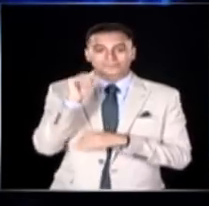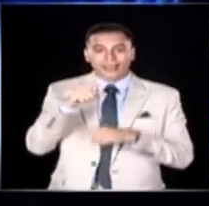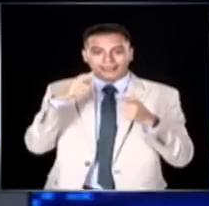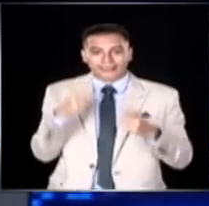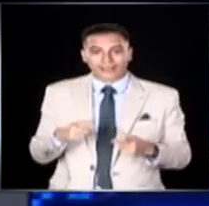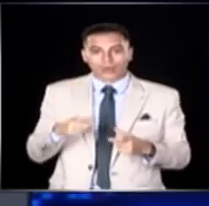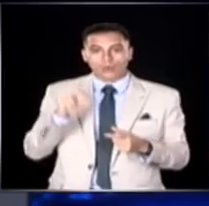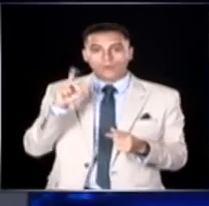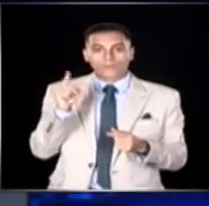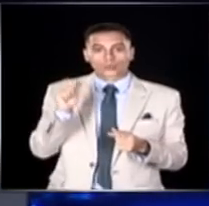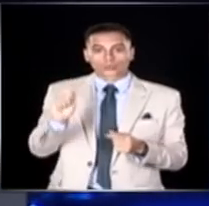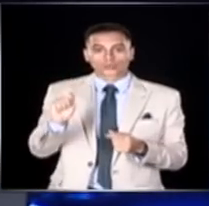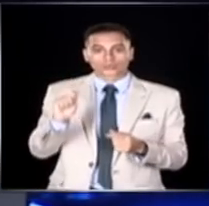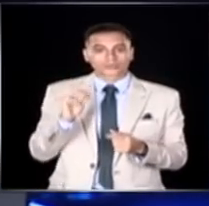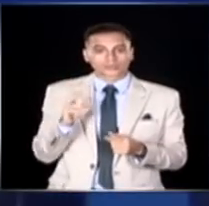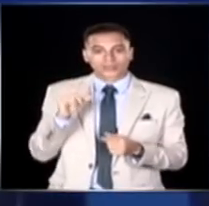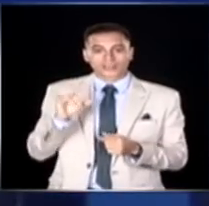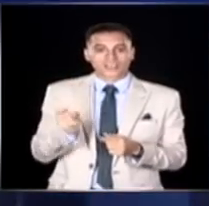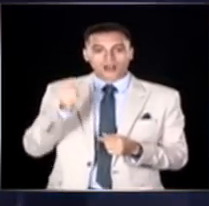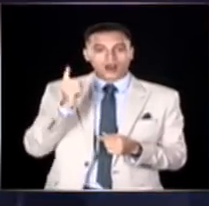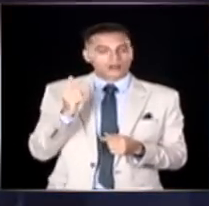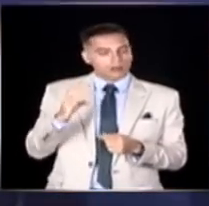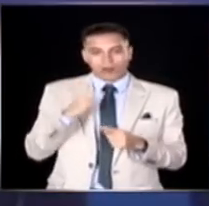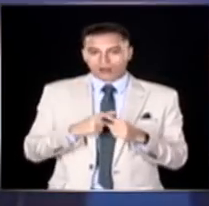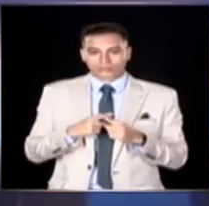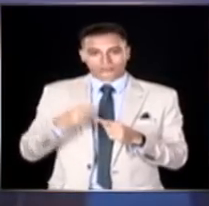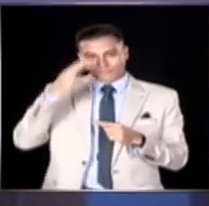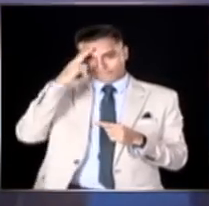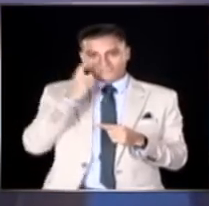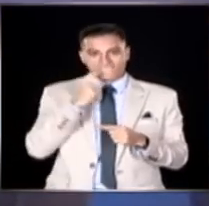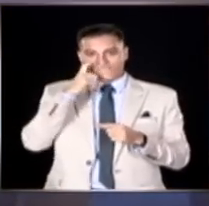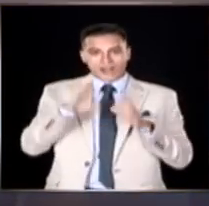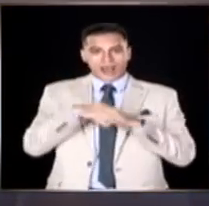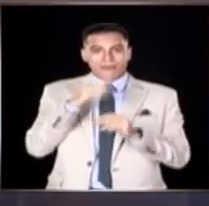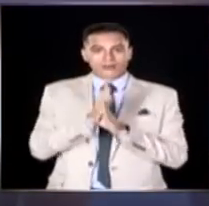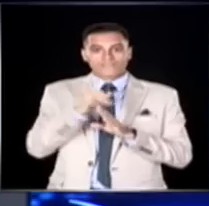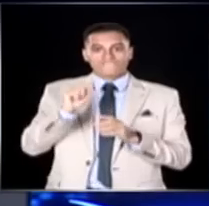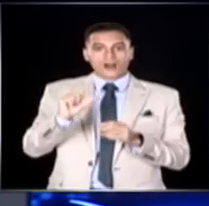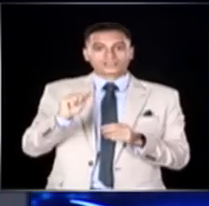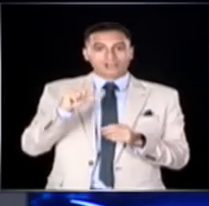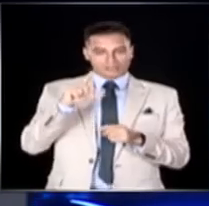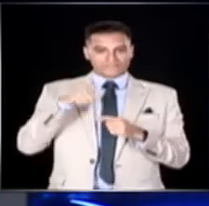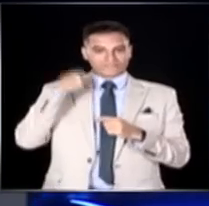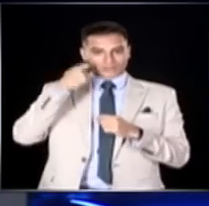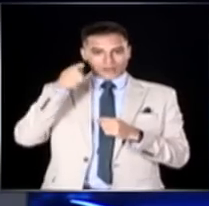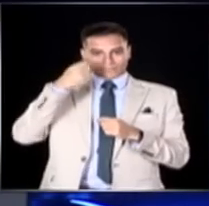لدولة قبرص؟ دينار. غلط. من هو الفنان الذي قام بدور فضل في فيلم صعيدي رايح جاي؟